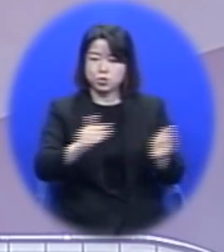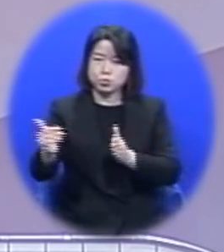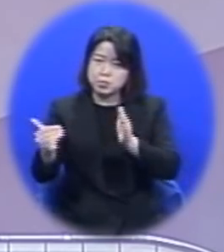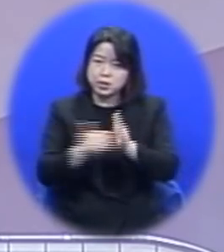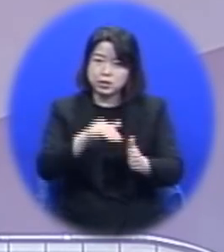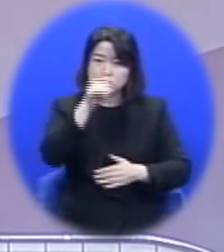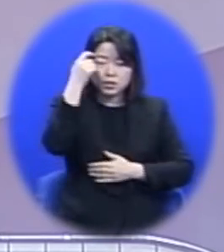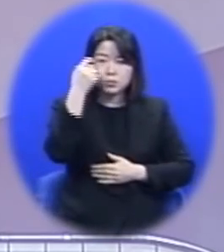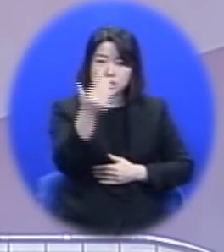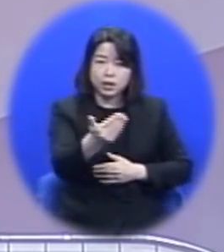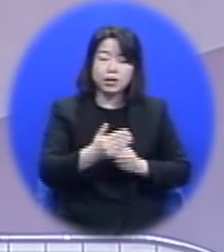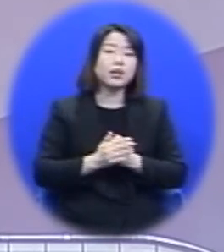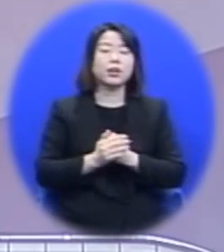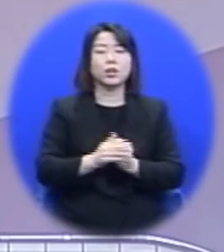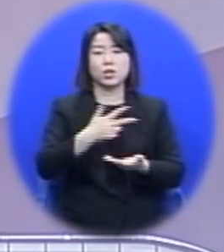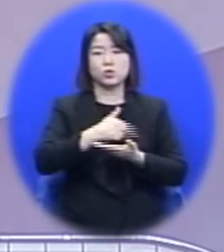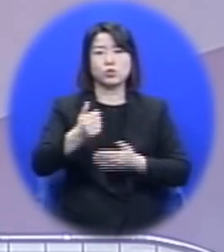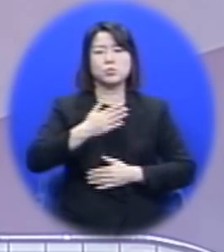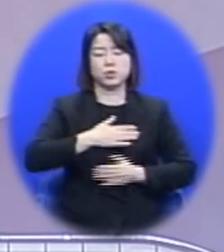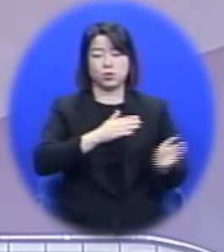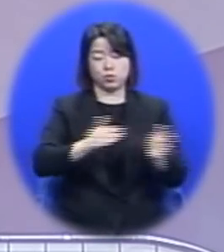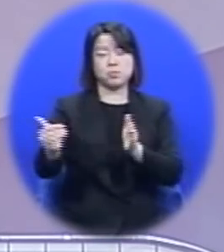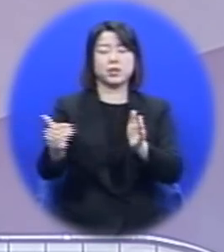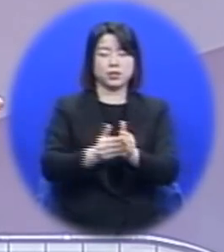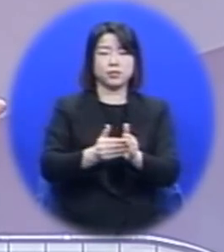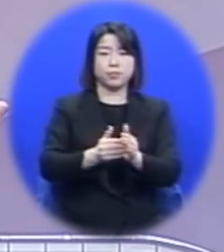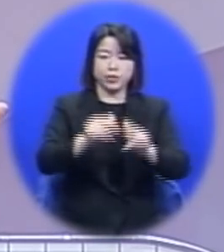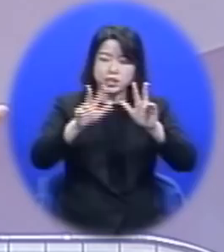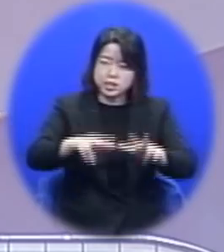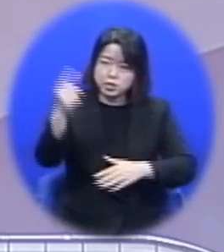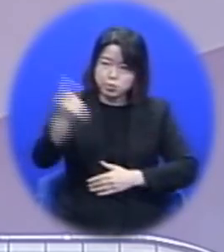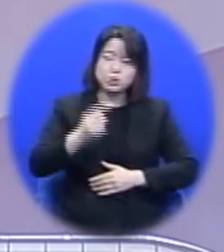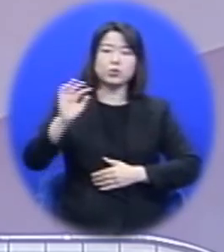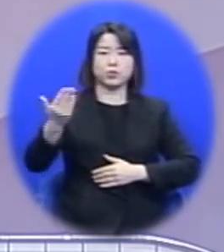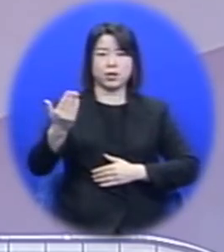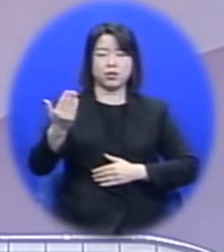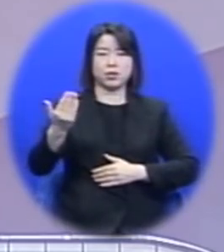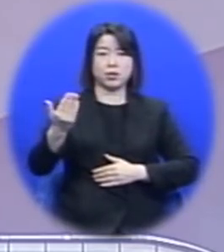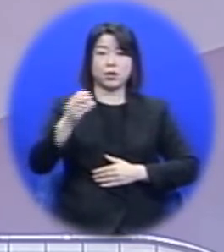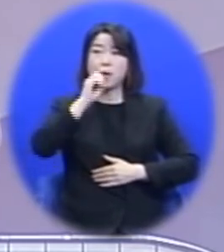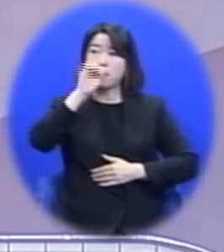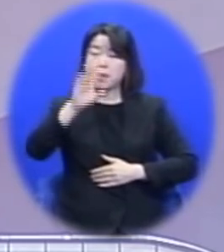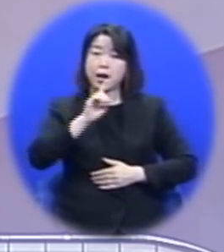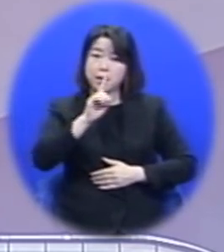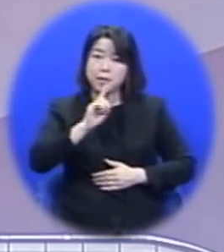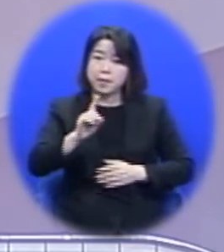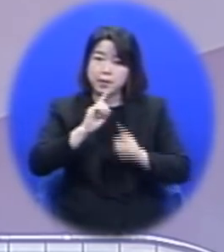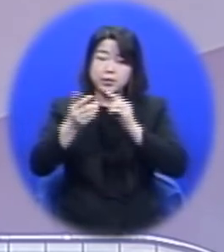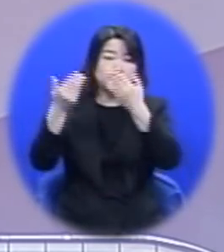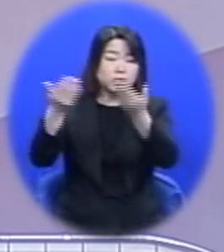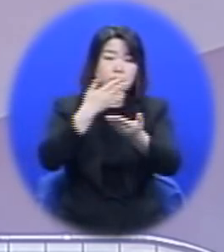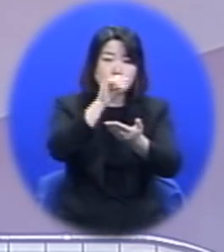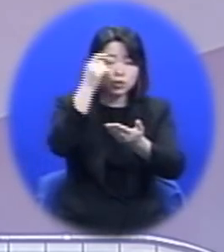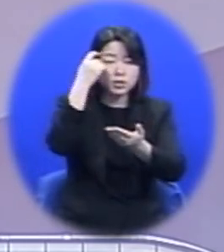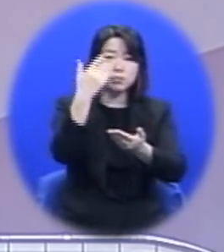준비되셨습니까? 주님, 저 준비되어 있습니다. 지금 오셔도 됩니다. 그렇게 말할 수